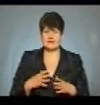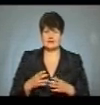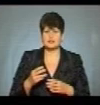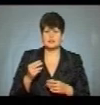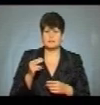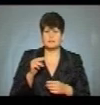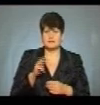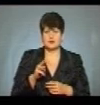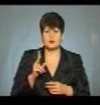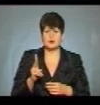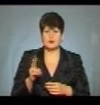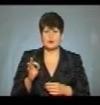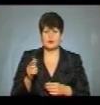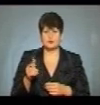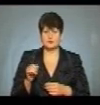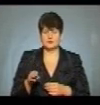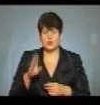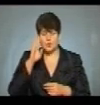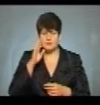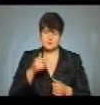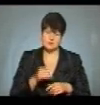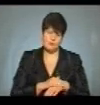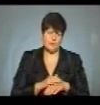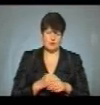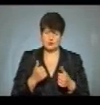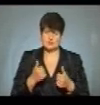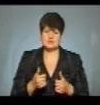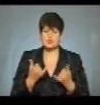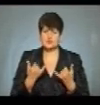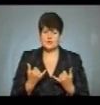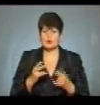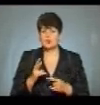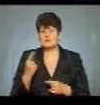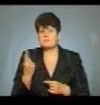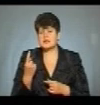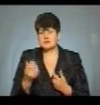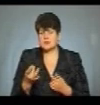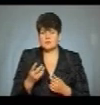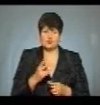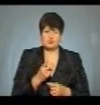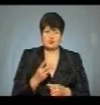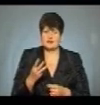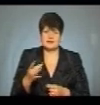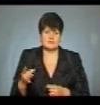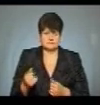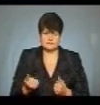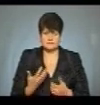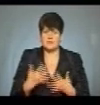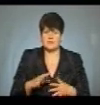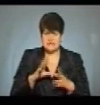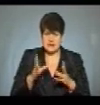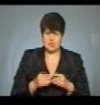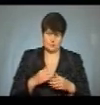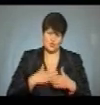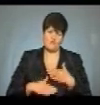«Чемпіон» Микола Когут. Хлопці молодці сьогодні. Для когось перший турнір, для когось вже другий, третій. Але взагалі ми дуже